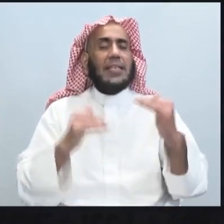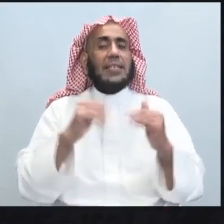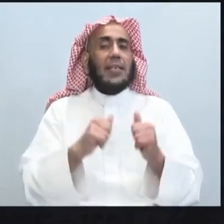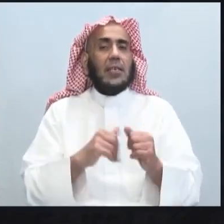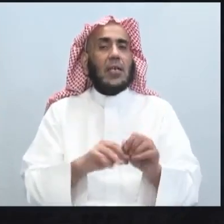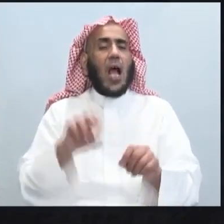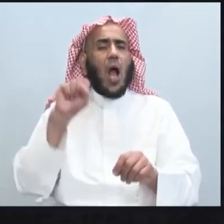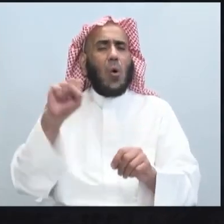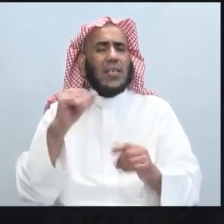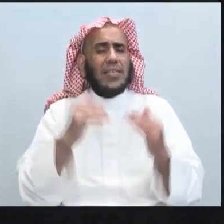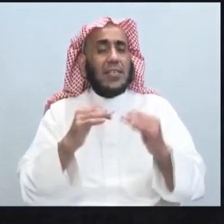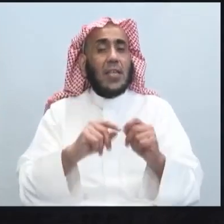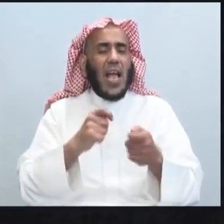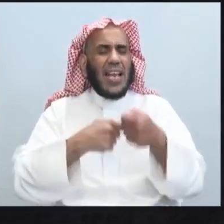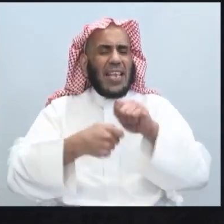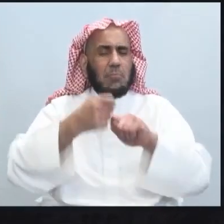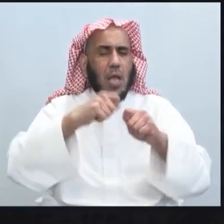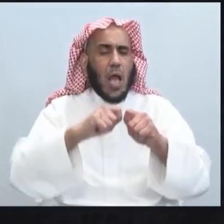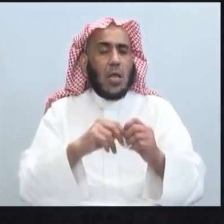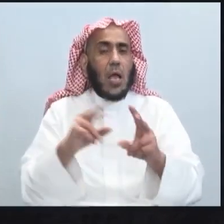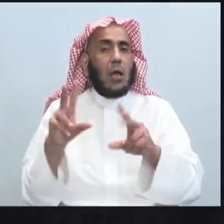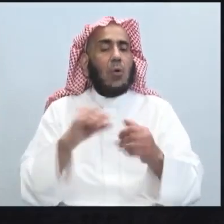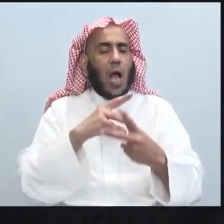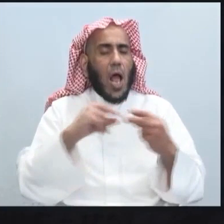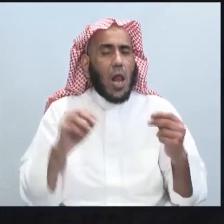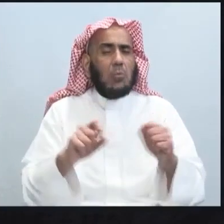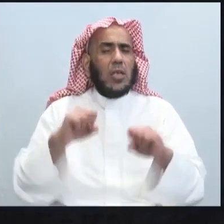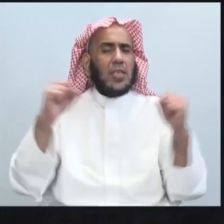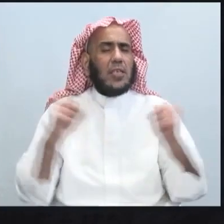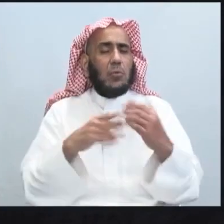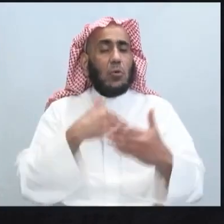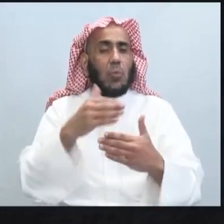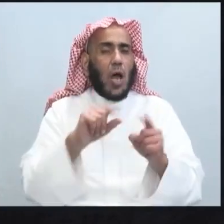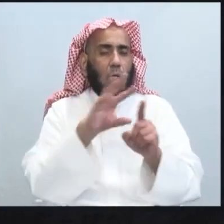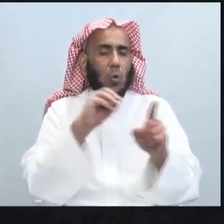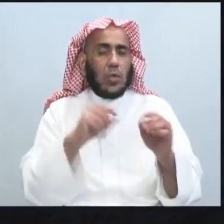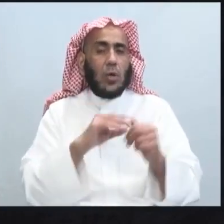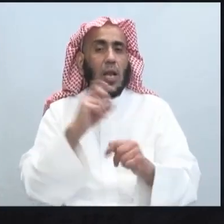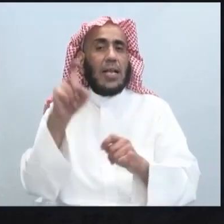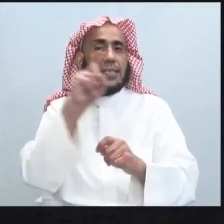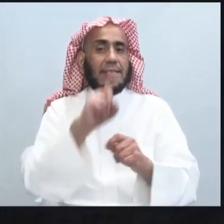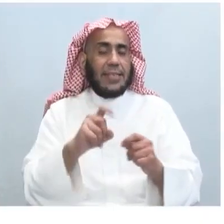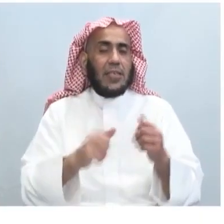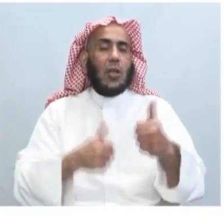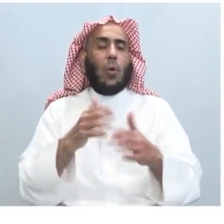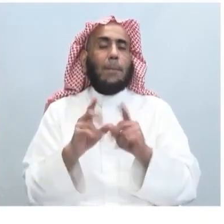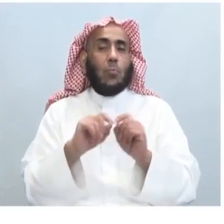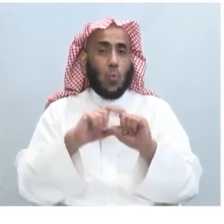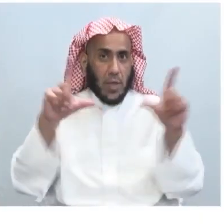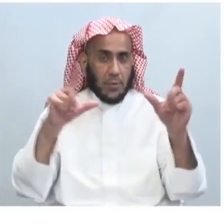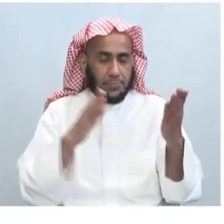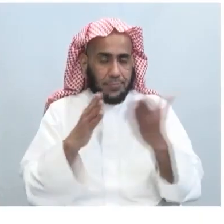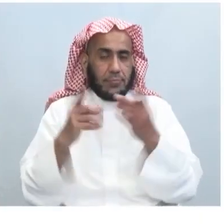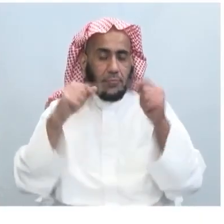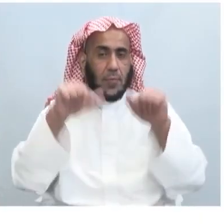خواص الاتزان الكيميائي حل مسائل تدريبيه ثم بعد ذلك الخلاصه وحل اسئله التقويم